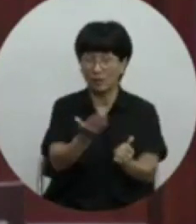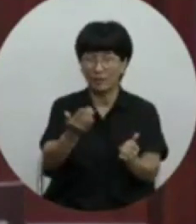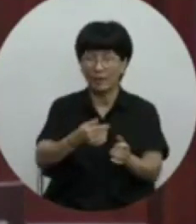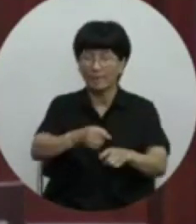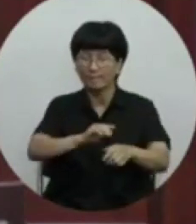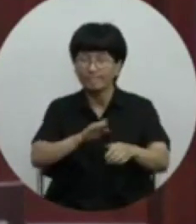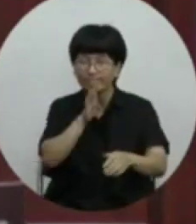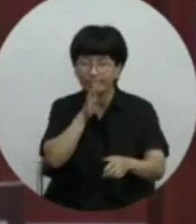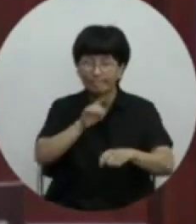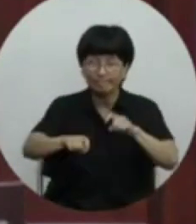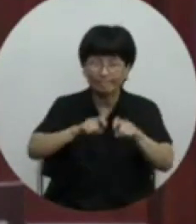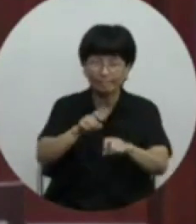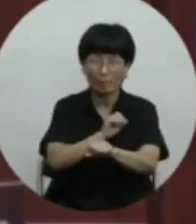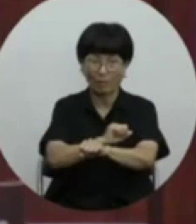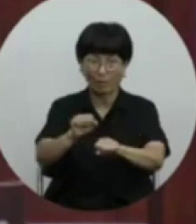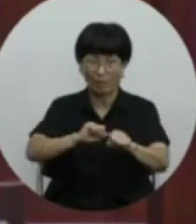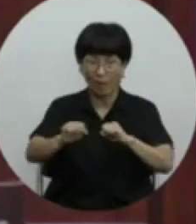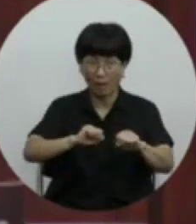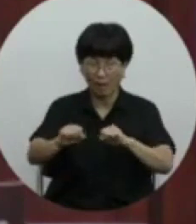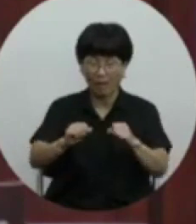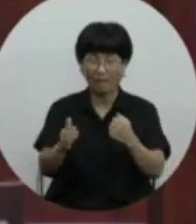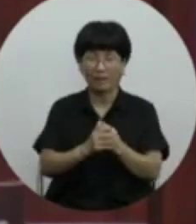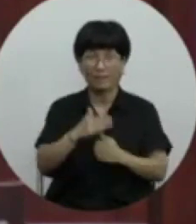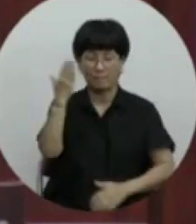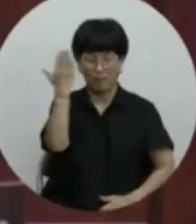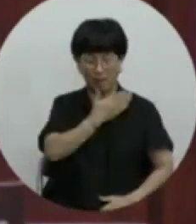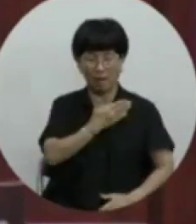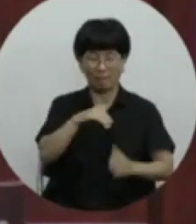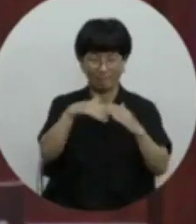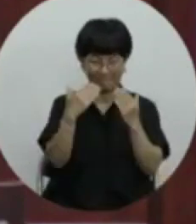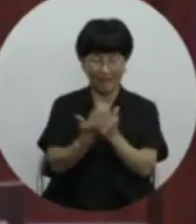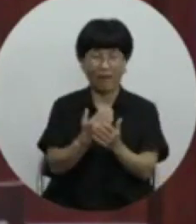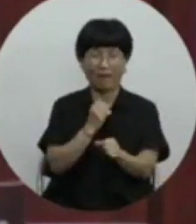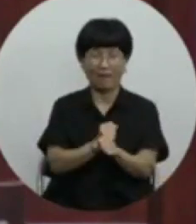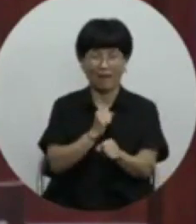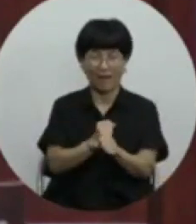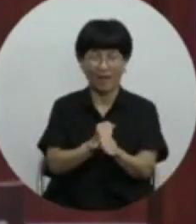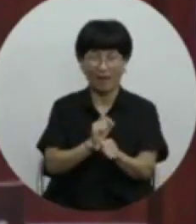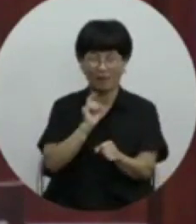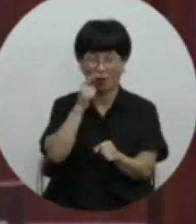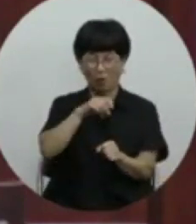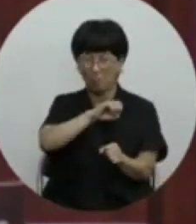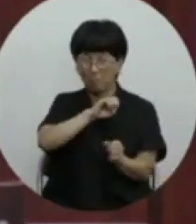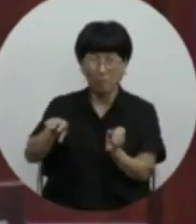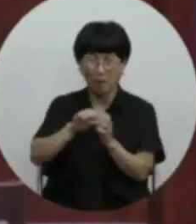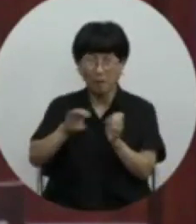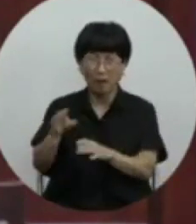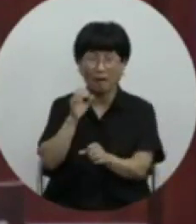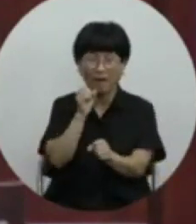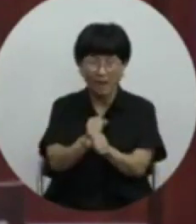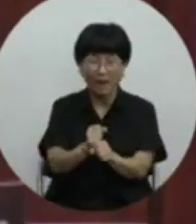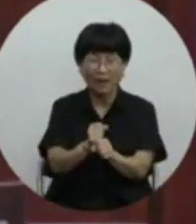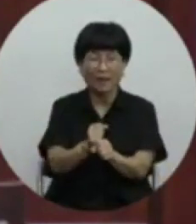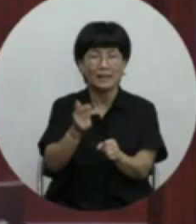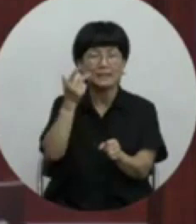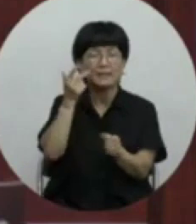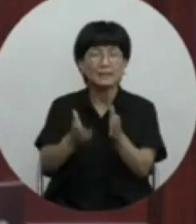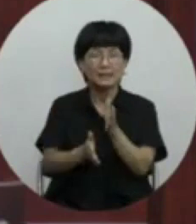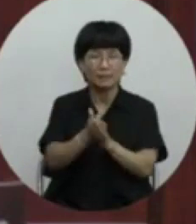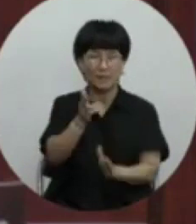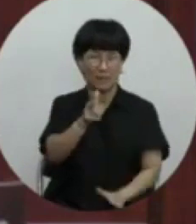그동안 부정부패를 척결하고 투명하고 공정한 공직문화를 조성하고자 하는 우리 시의